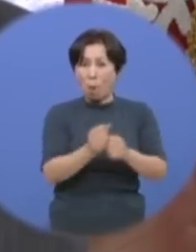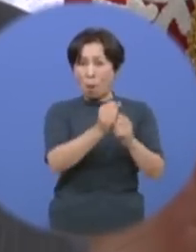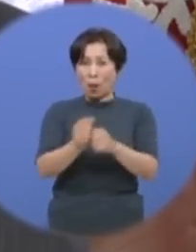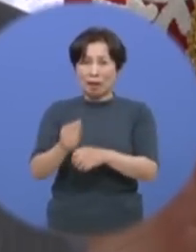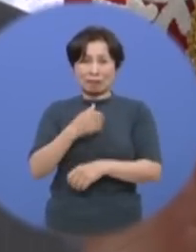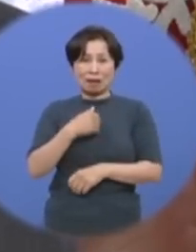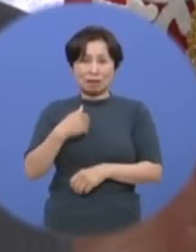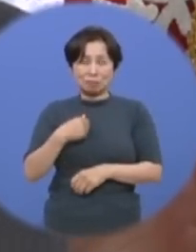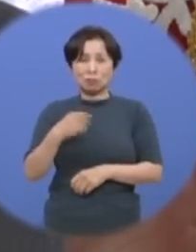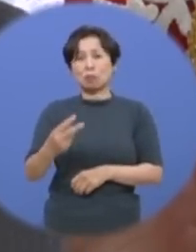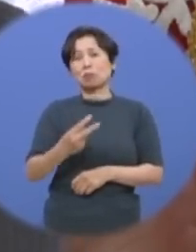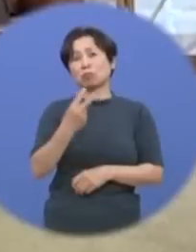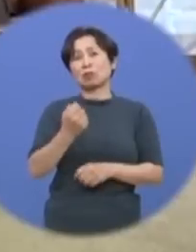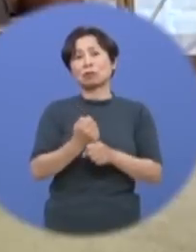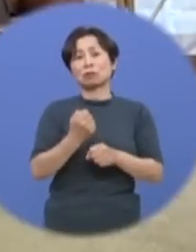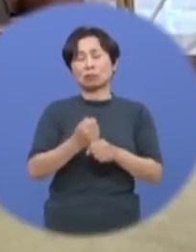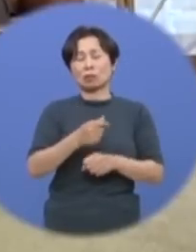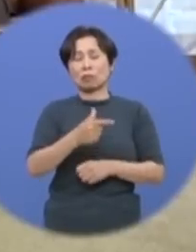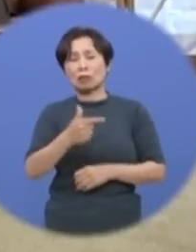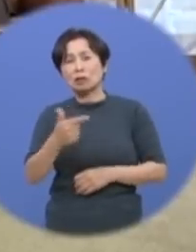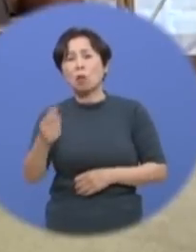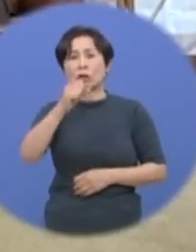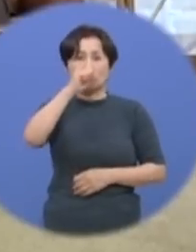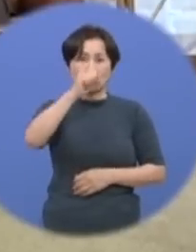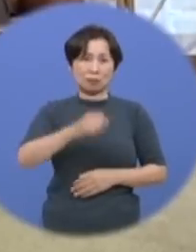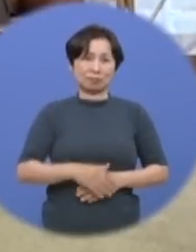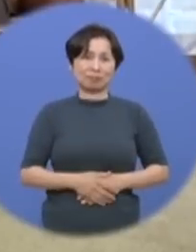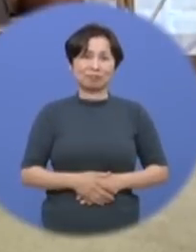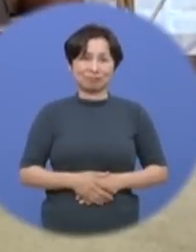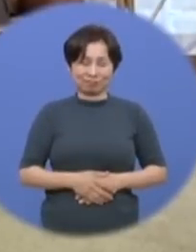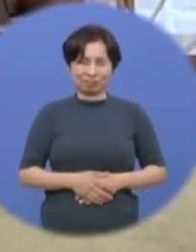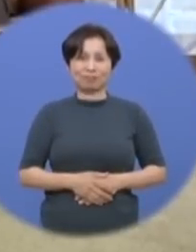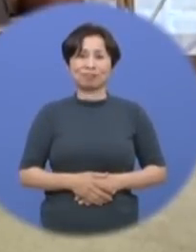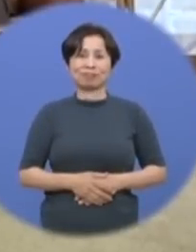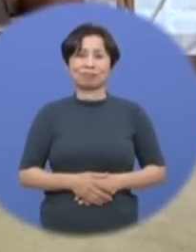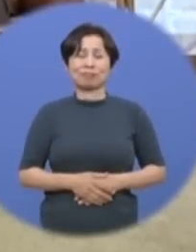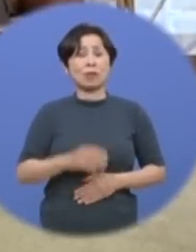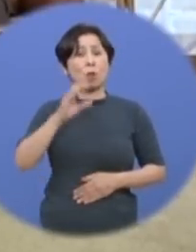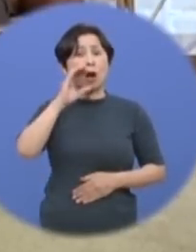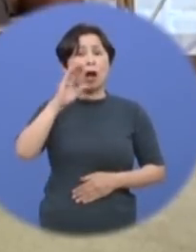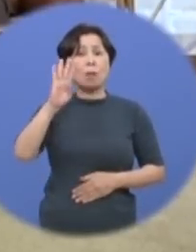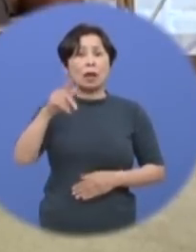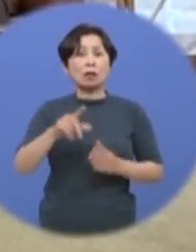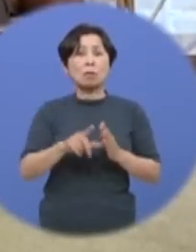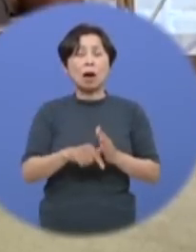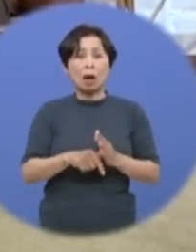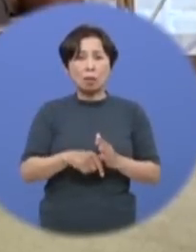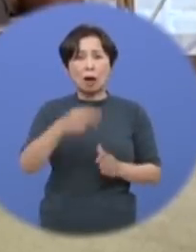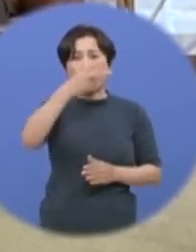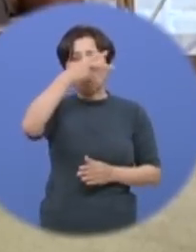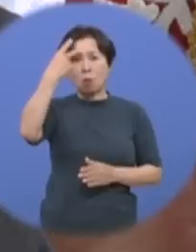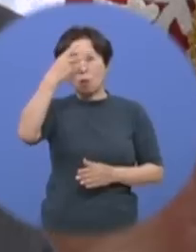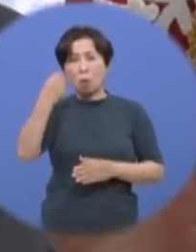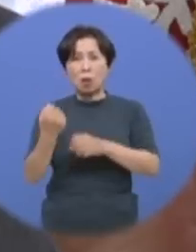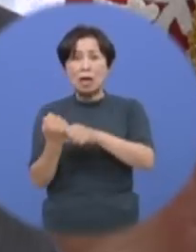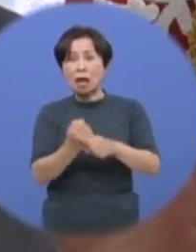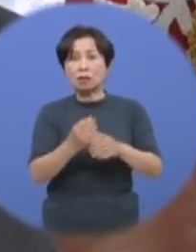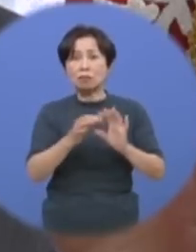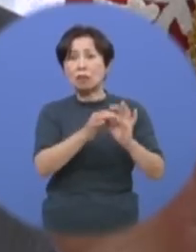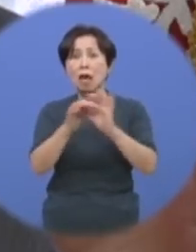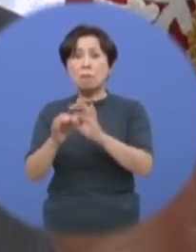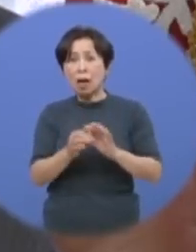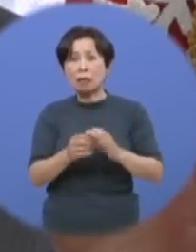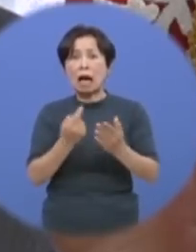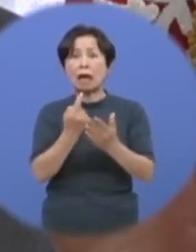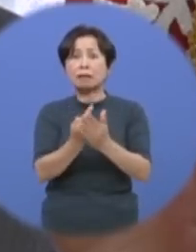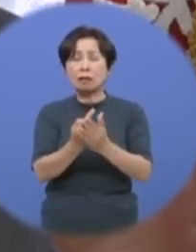非常にいいことですよね和歌山県はあの高野連の加盟校が39校はんですね大事